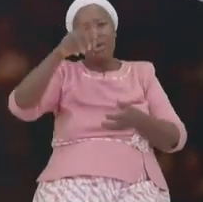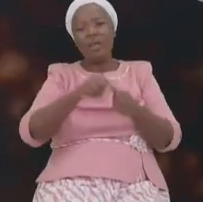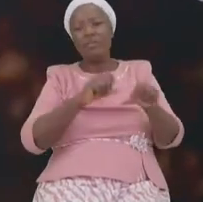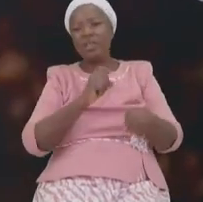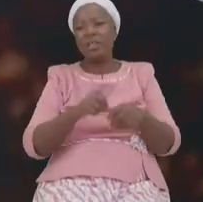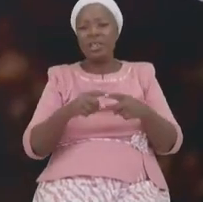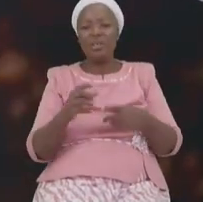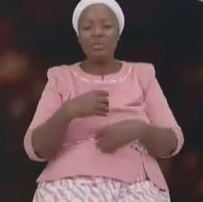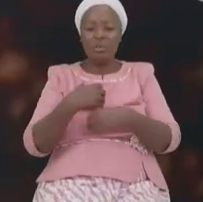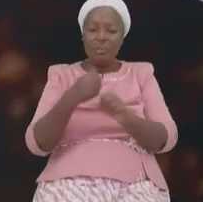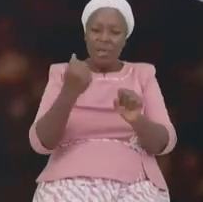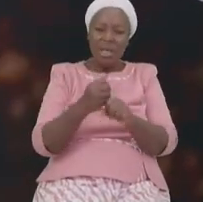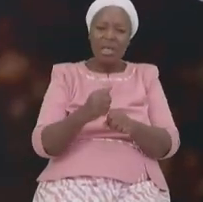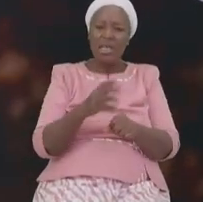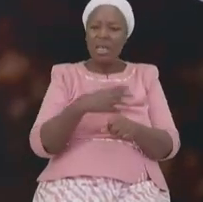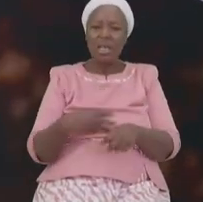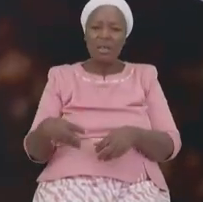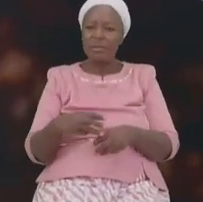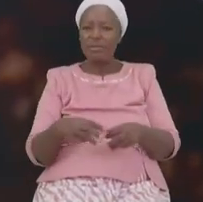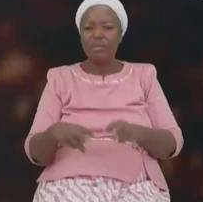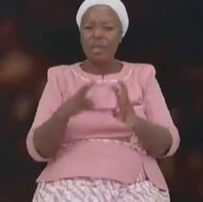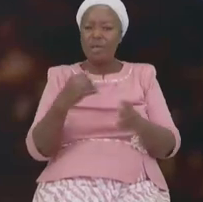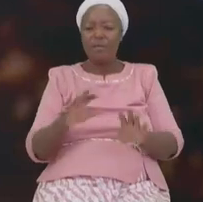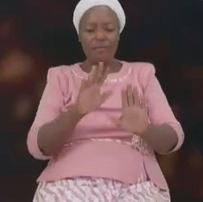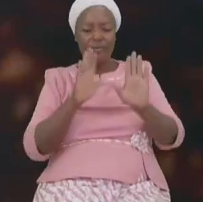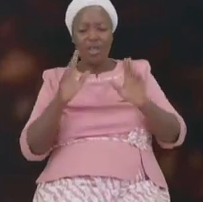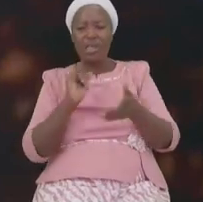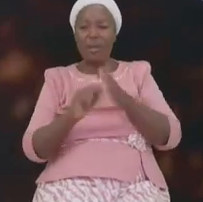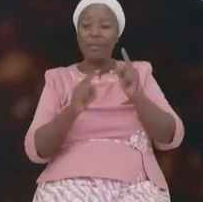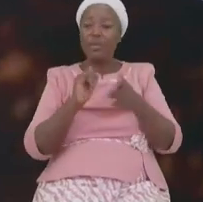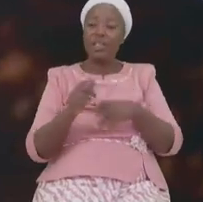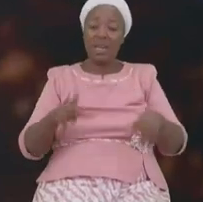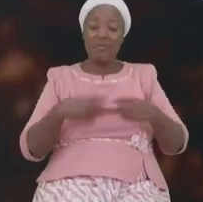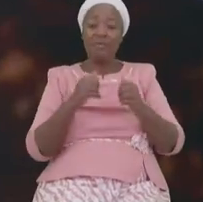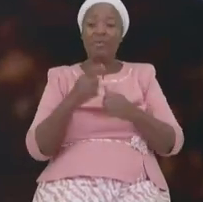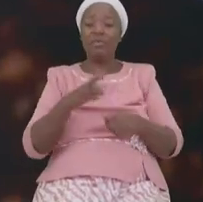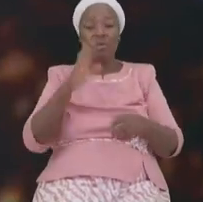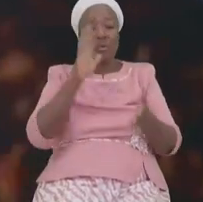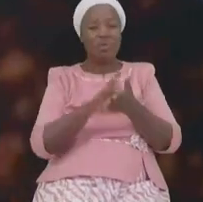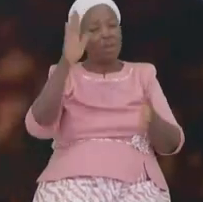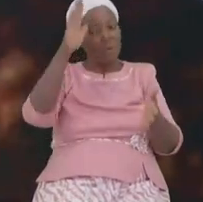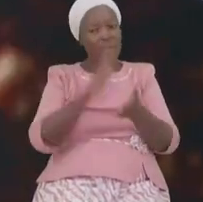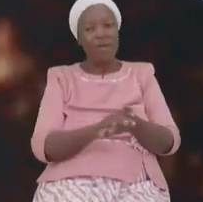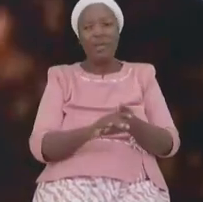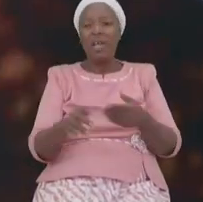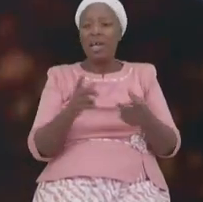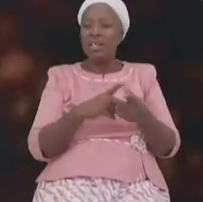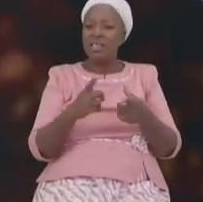crées une atmosphère de crainte. Et ceux même qui vivent avec toi, ton mari ou ta femme, même si vous êtes